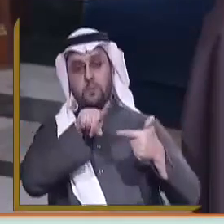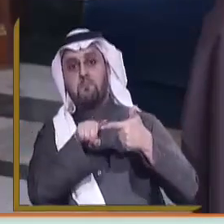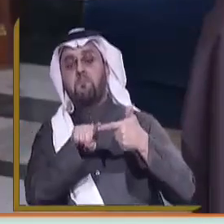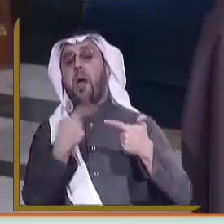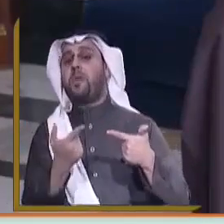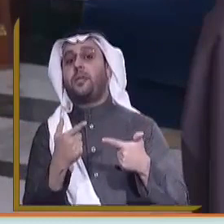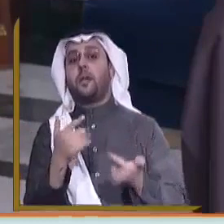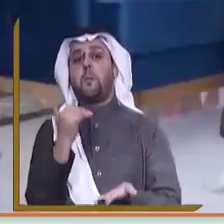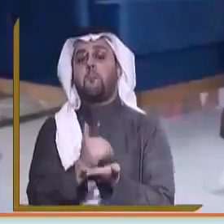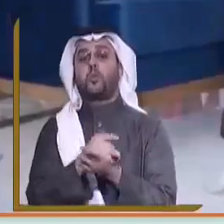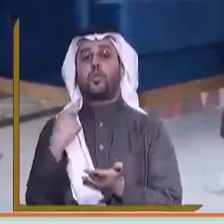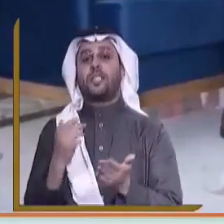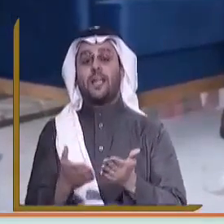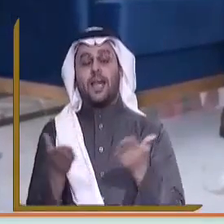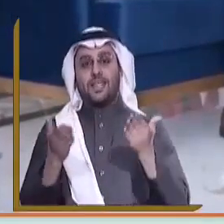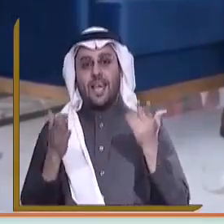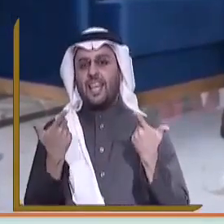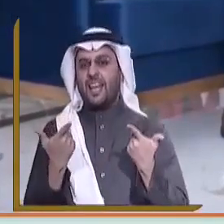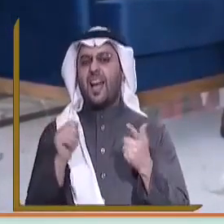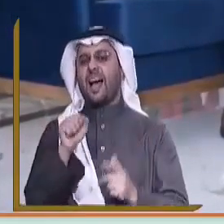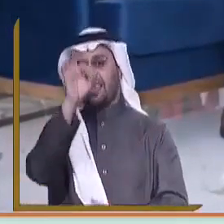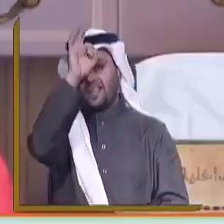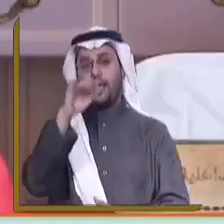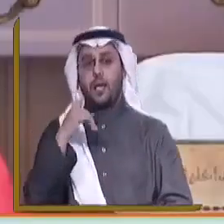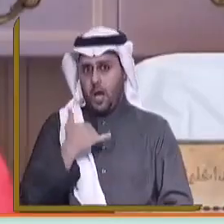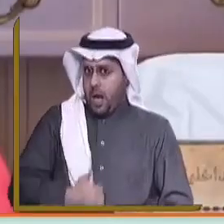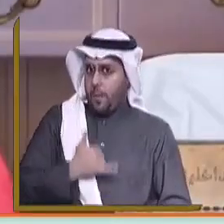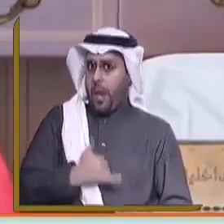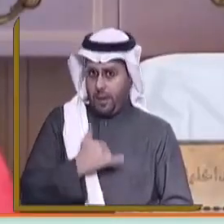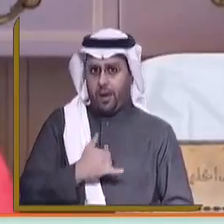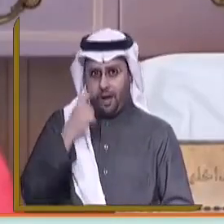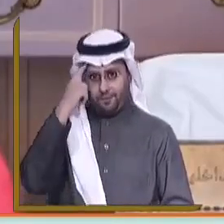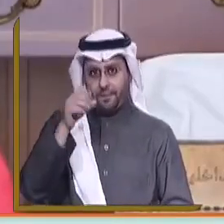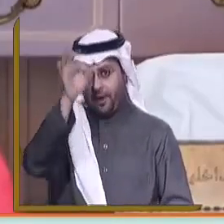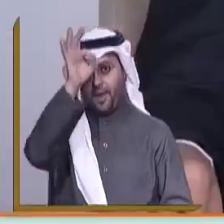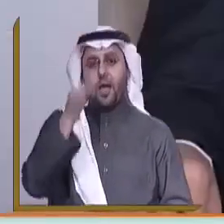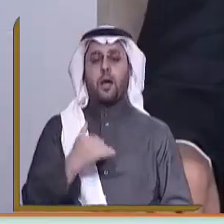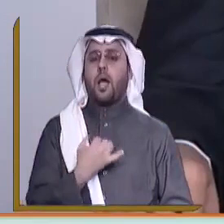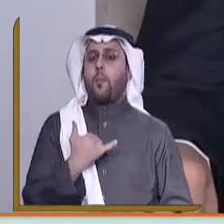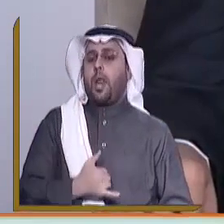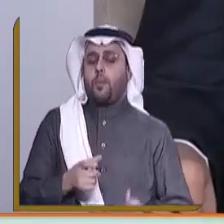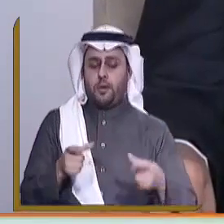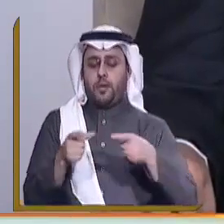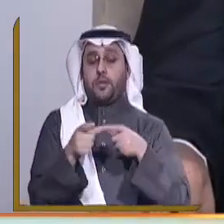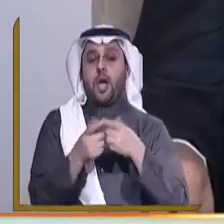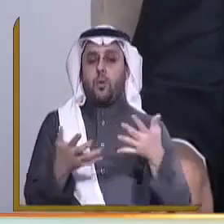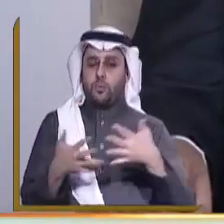حيدان في العاصمه التونسيه عددا من الموضوعات المتصله بالشان الامني ذات الاهتمام